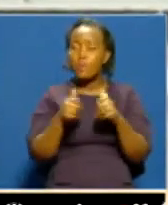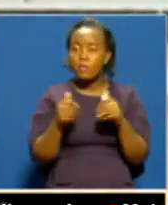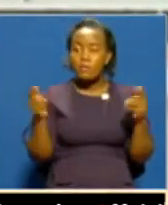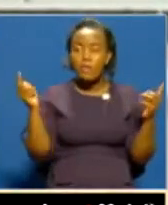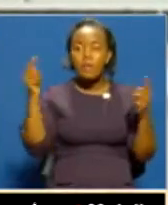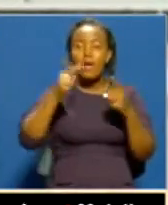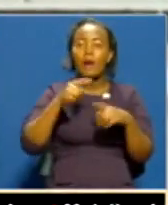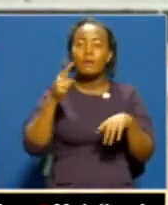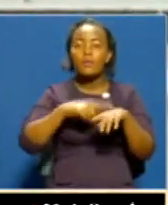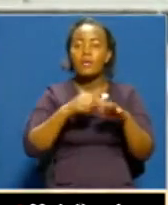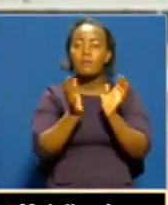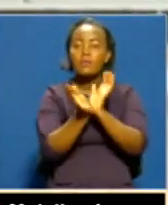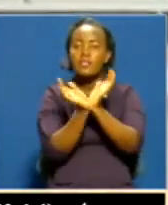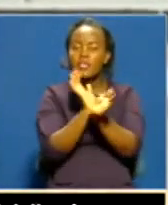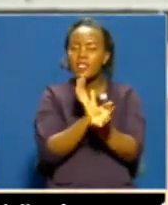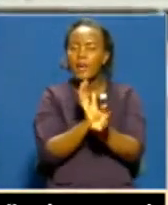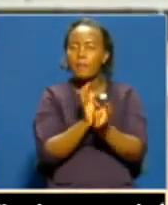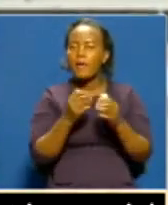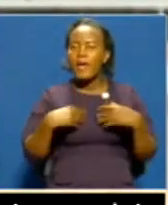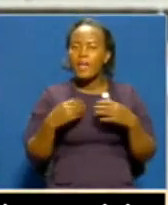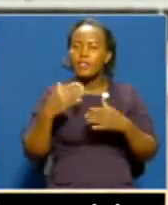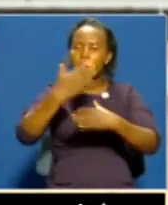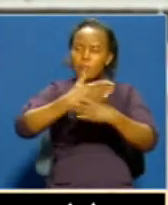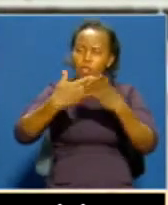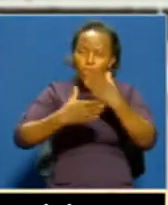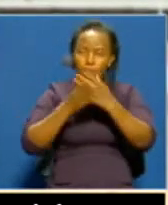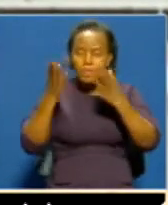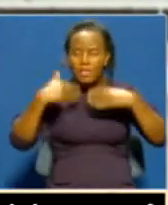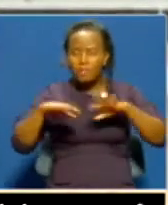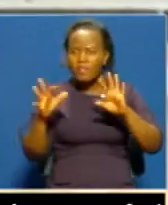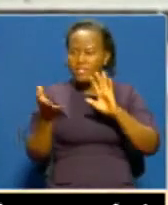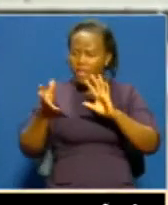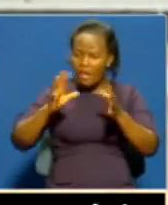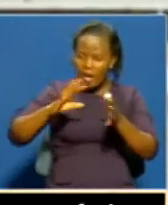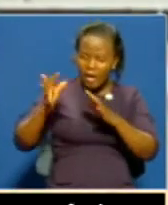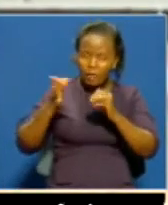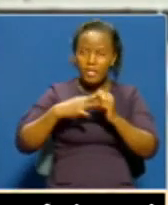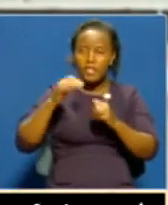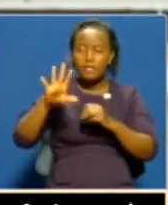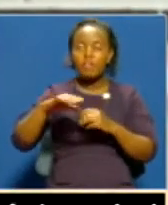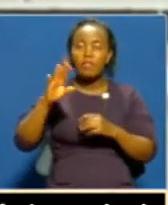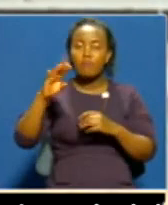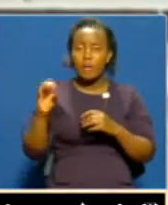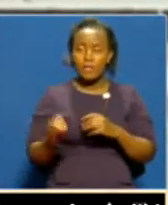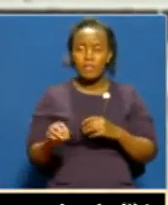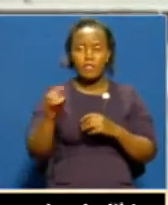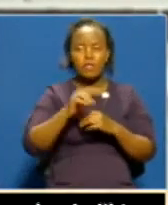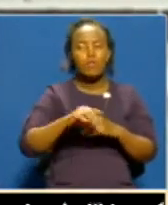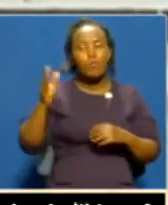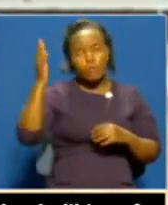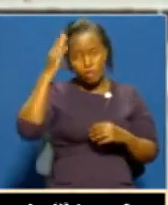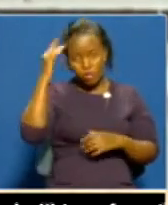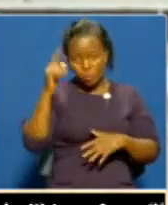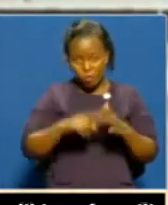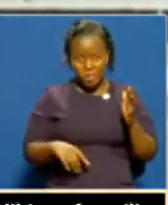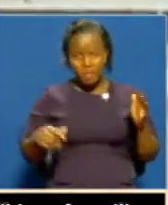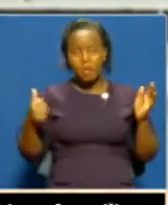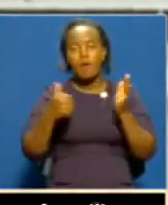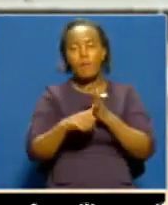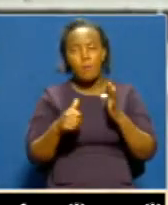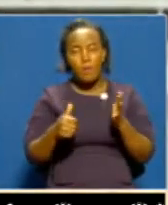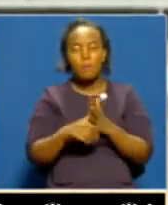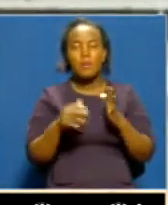around 85% complete, is when we realized that there was a problem between the